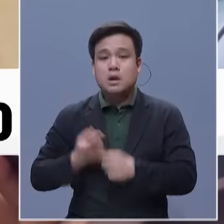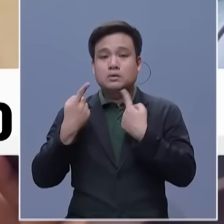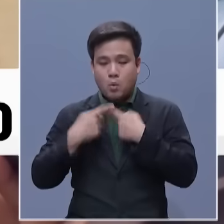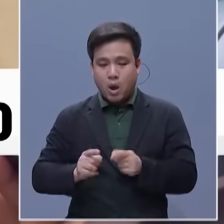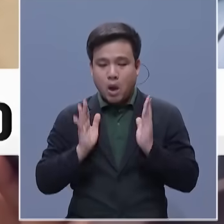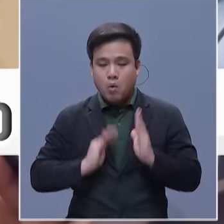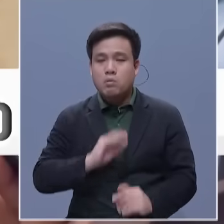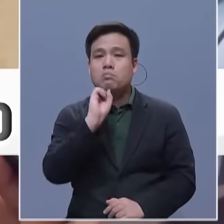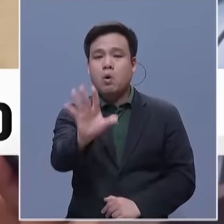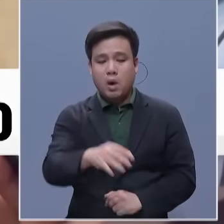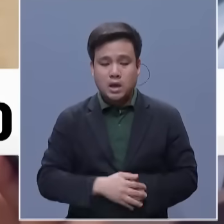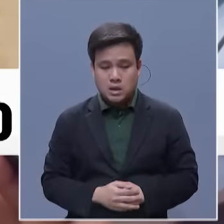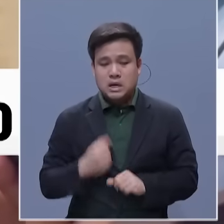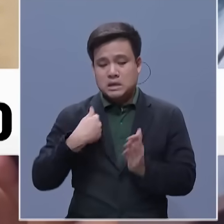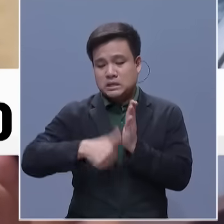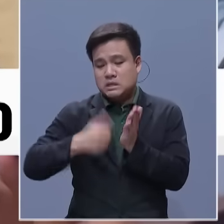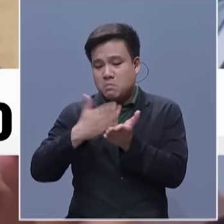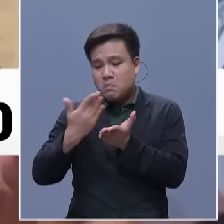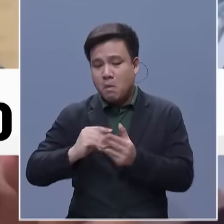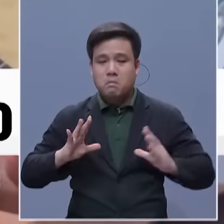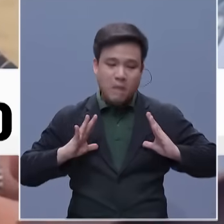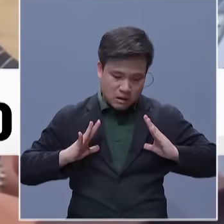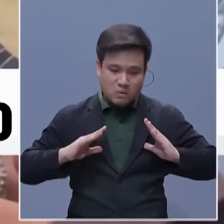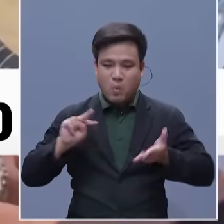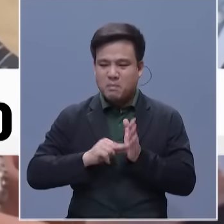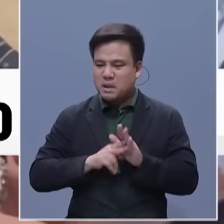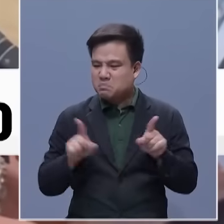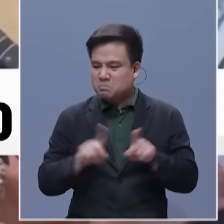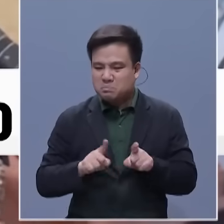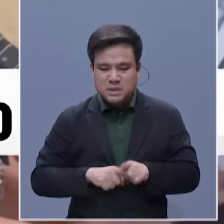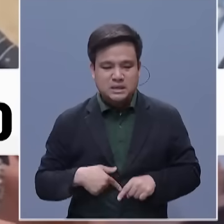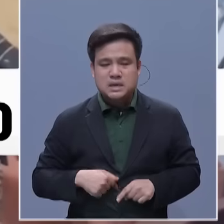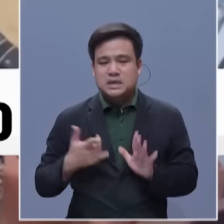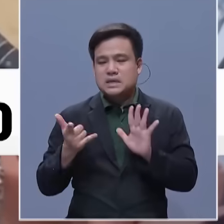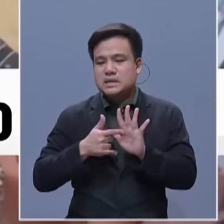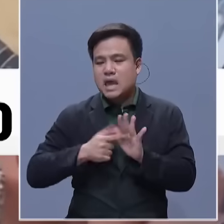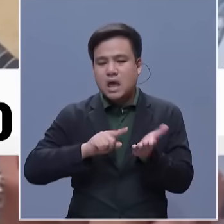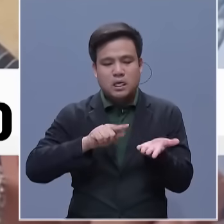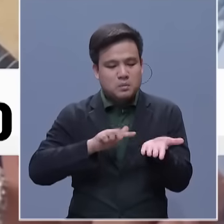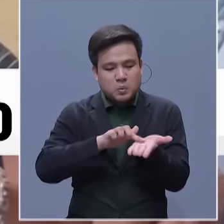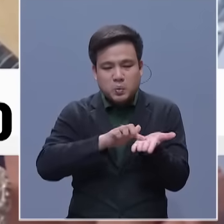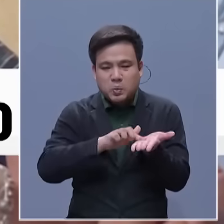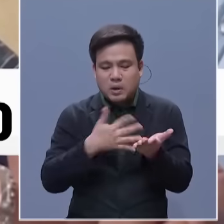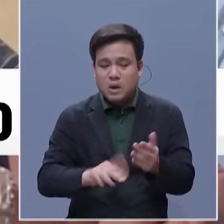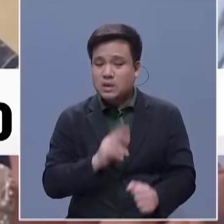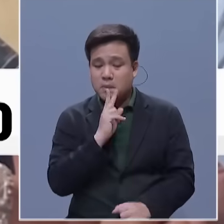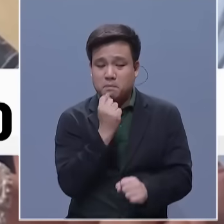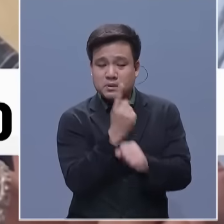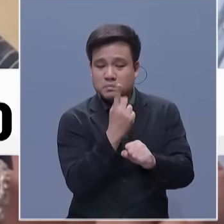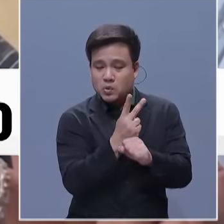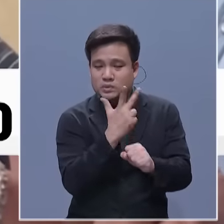ก็เหมือนยาแดงประชาชนอยากเห็นการแก้ไขหนี้สินระยะยาวหากพักหนี้ระยะเวลา 3ปีถ้า